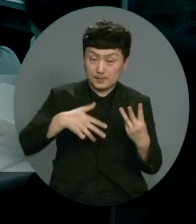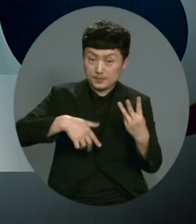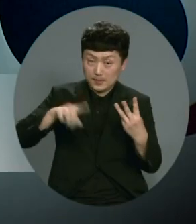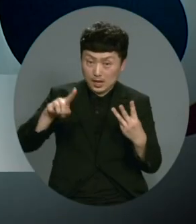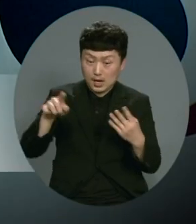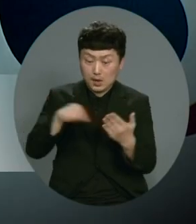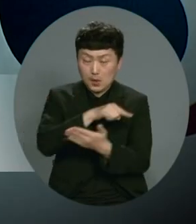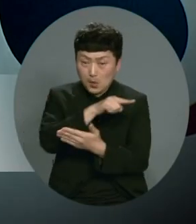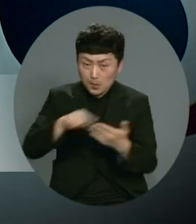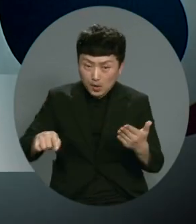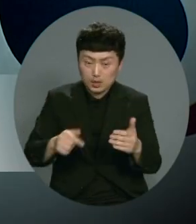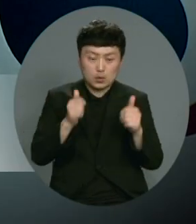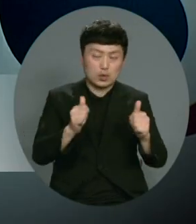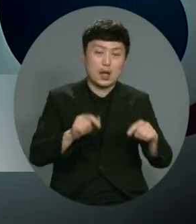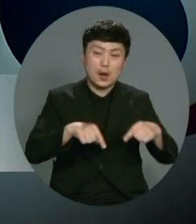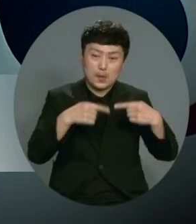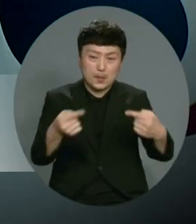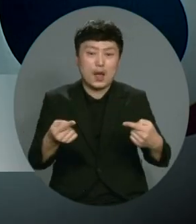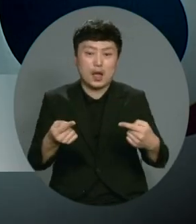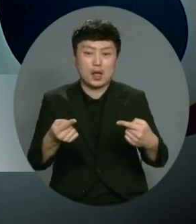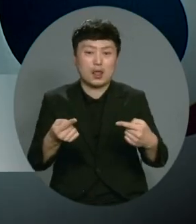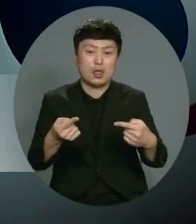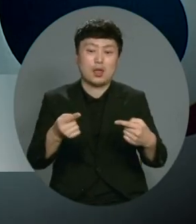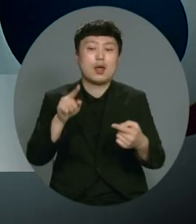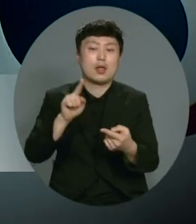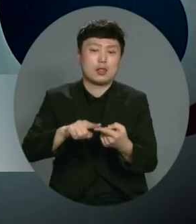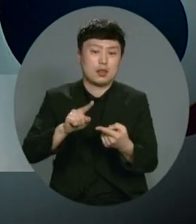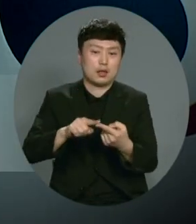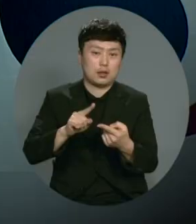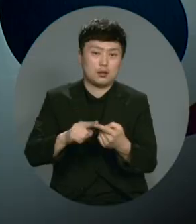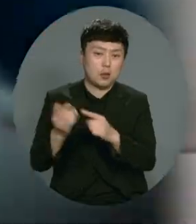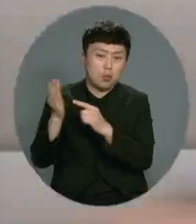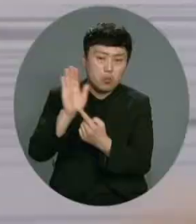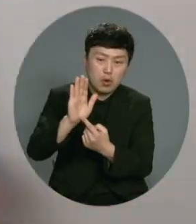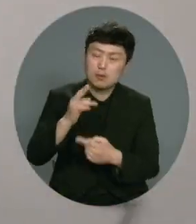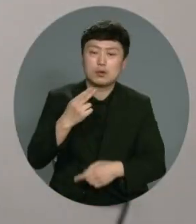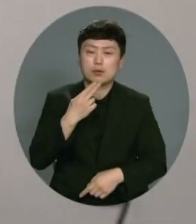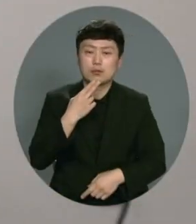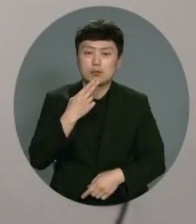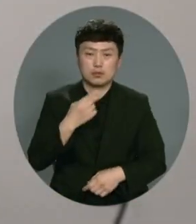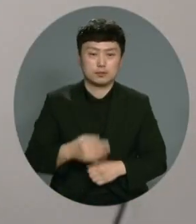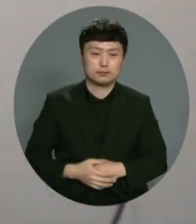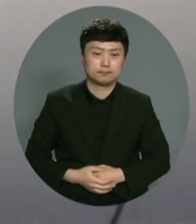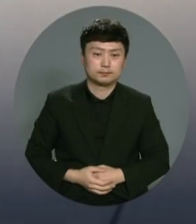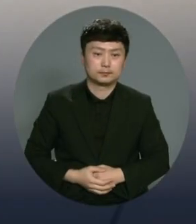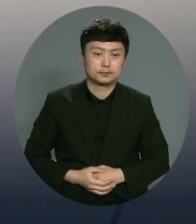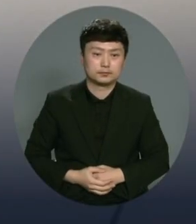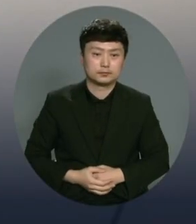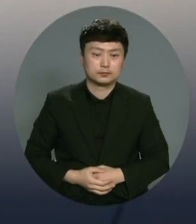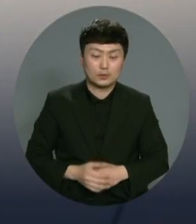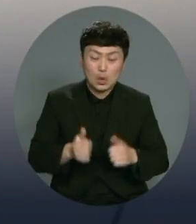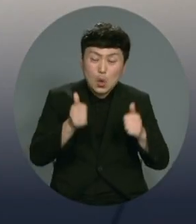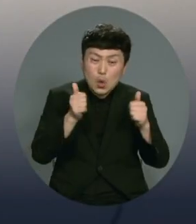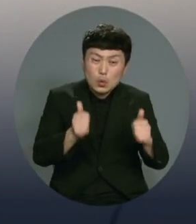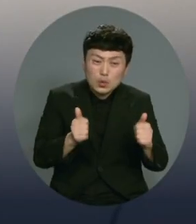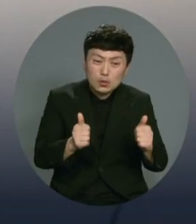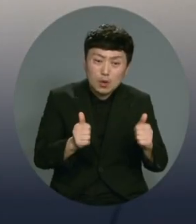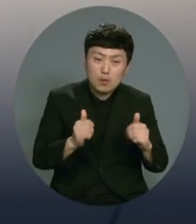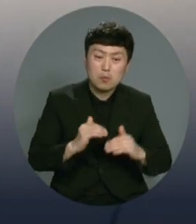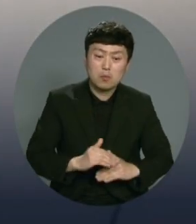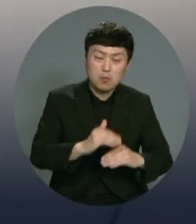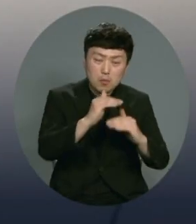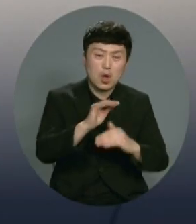발표에서도 소송 미참여자 배상에 대한 언급은 전혀 없었습니다. 소송비가 없어가지고 못한 사람들이